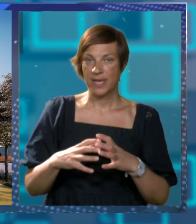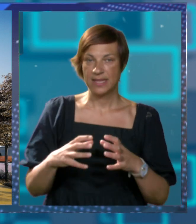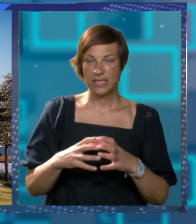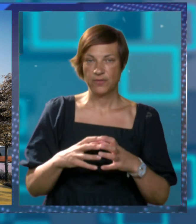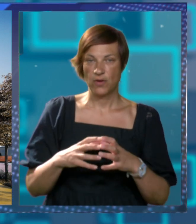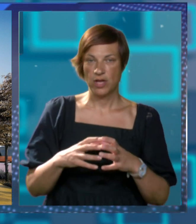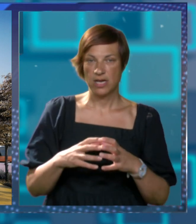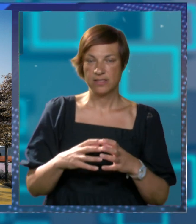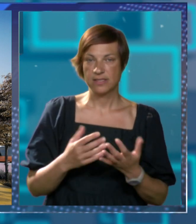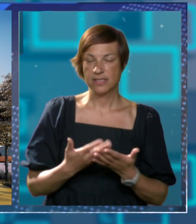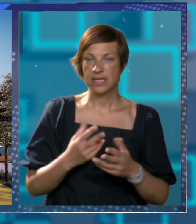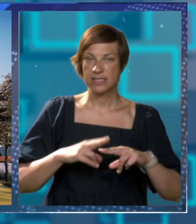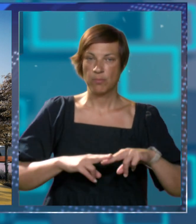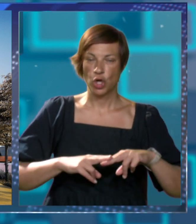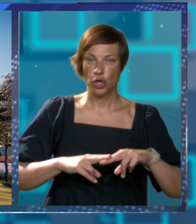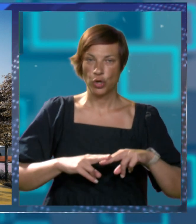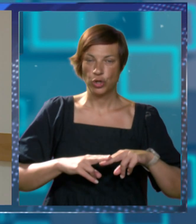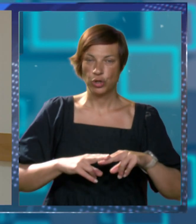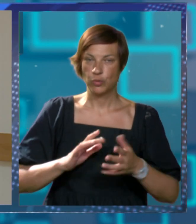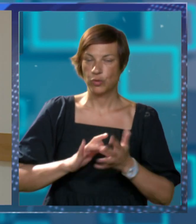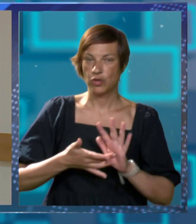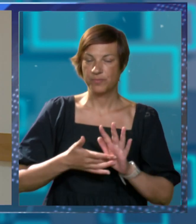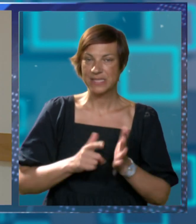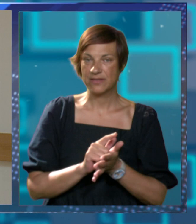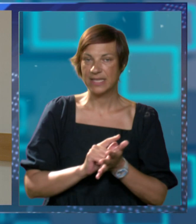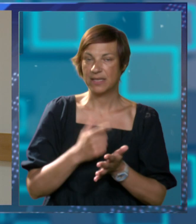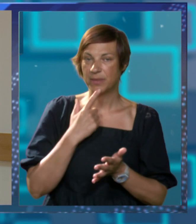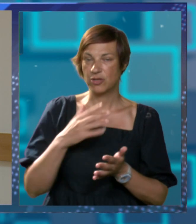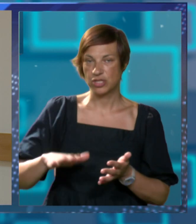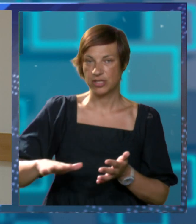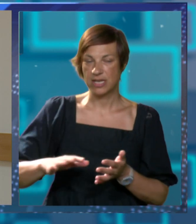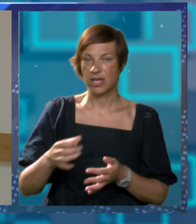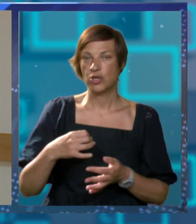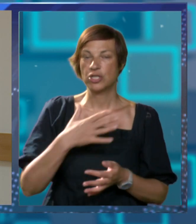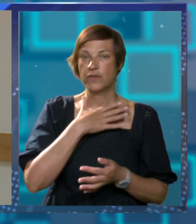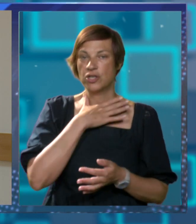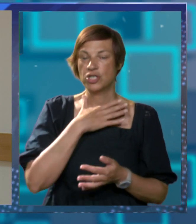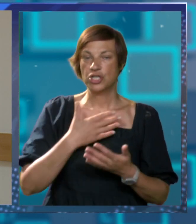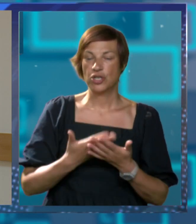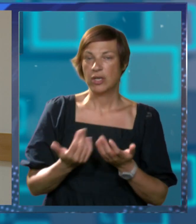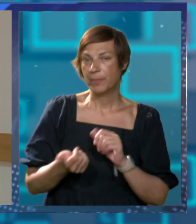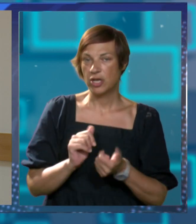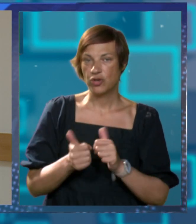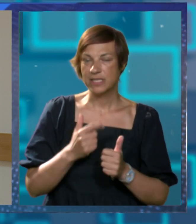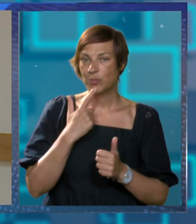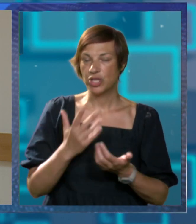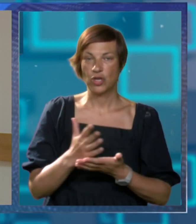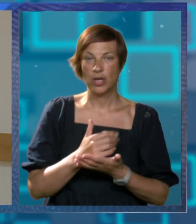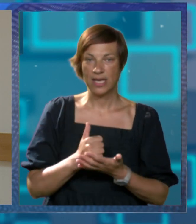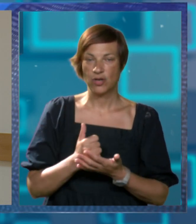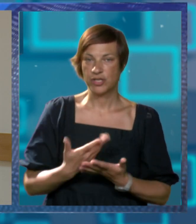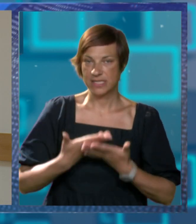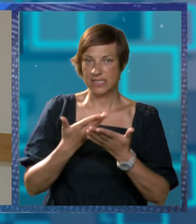dvoranski, jer smo, ajmo reći, odlukom sve termine koje se odnose na djecu u osnovnoj školi i na bilo koju vrstu sporta koja